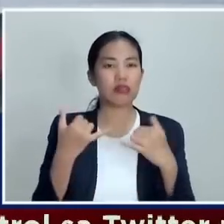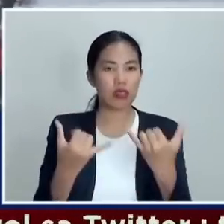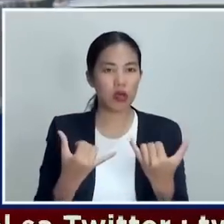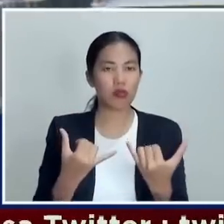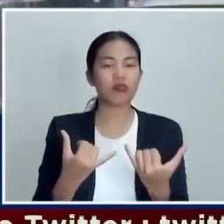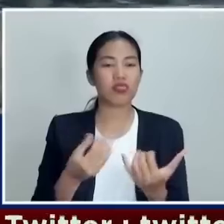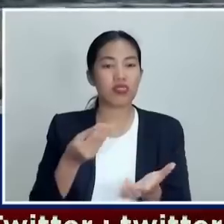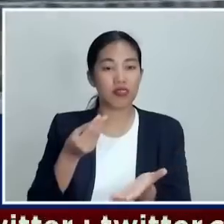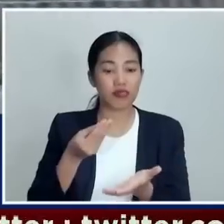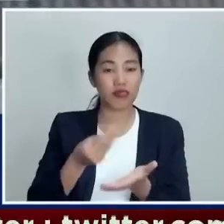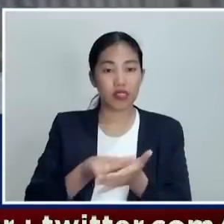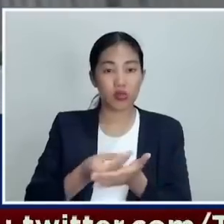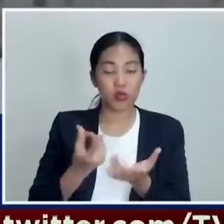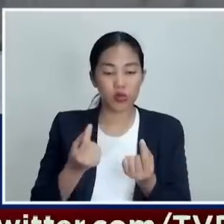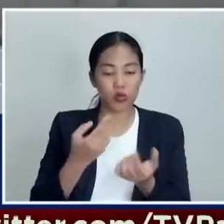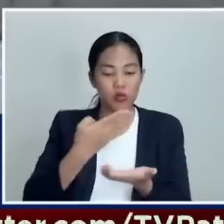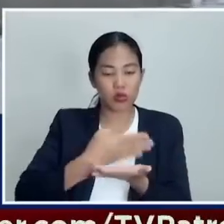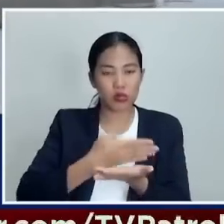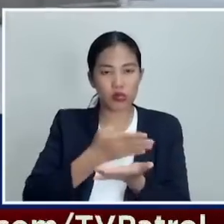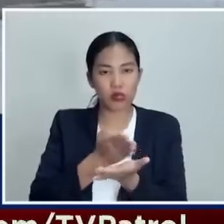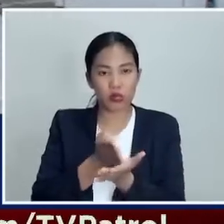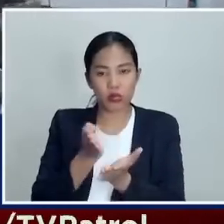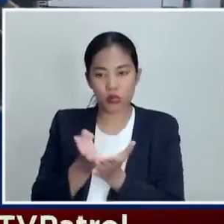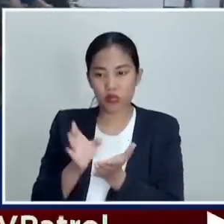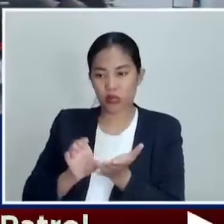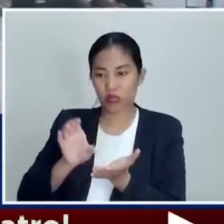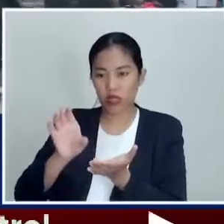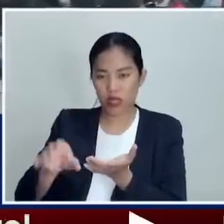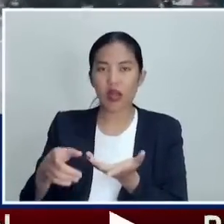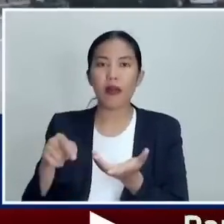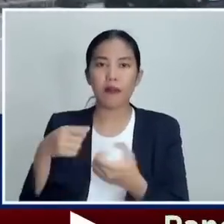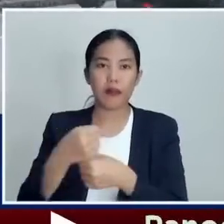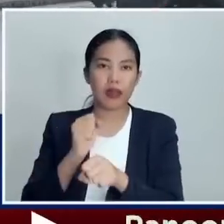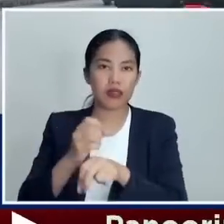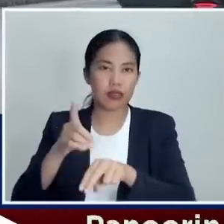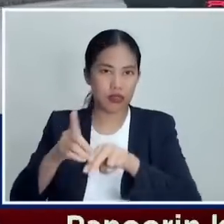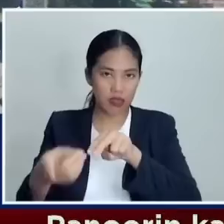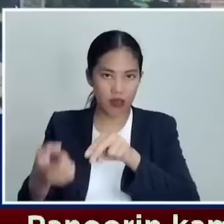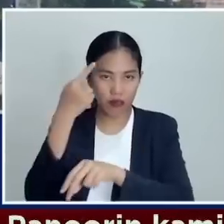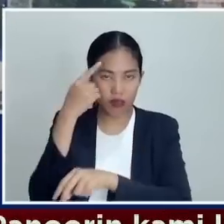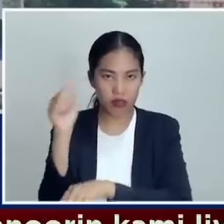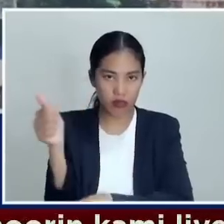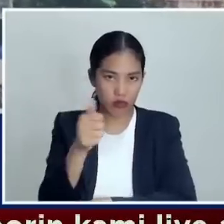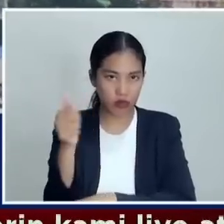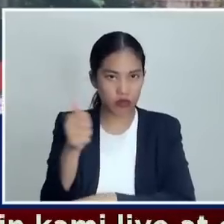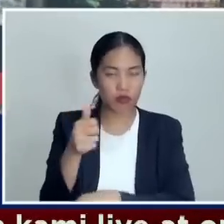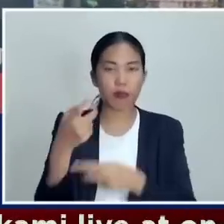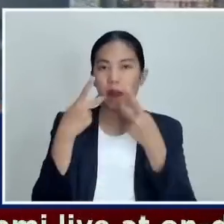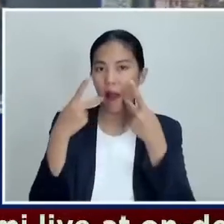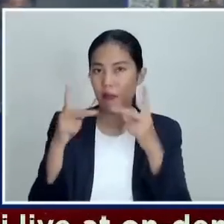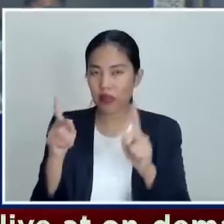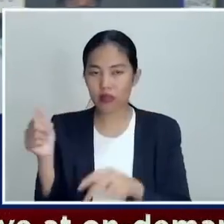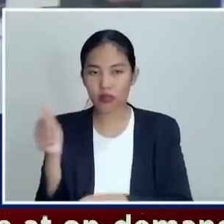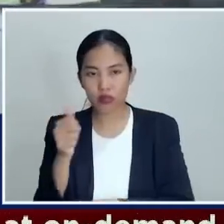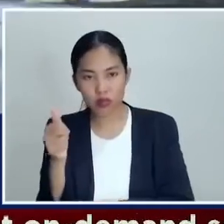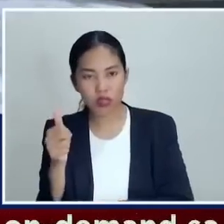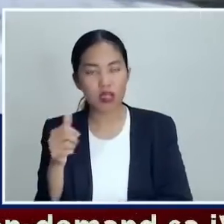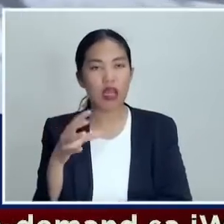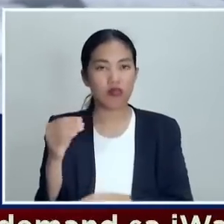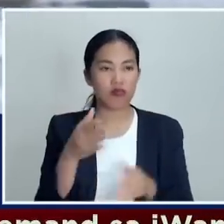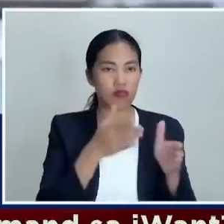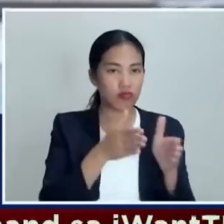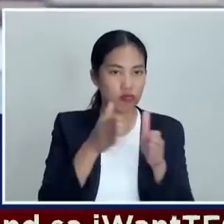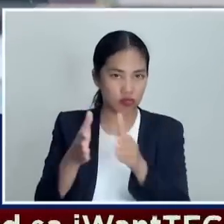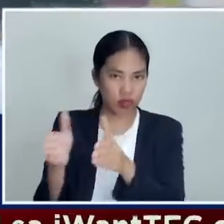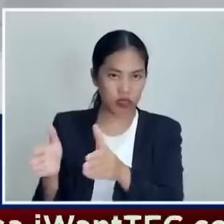sa pamamagitan ng pagbibigay ng diskwento sa pasahe sa iba pang mga pampublikong transportasyon at ruta. Pinalawig